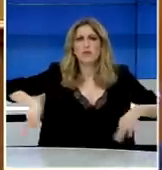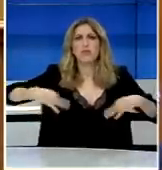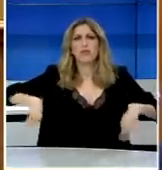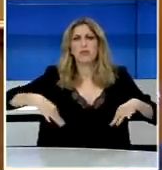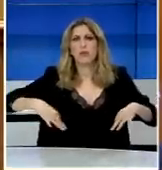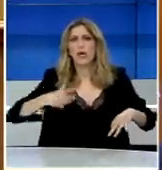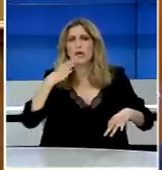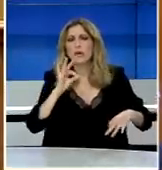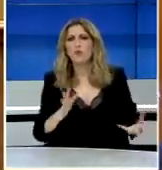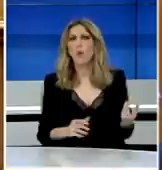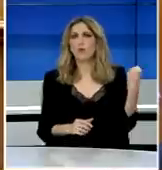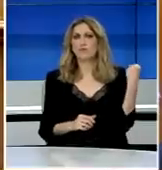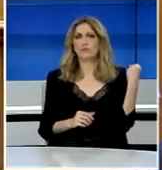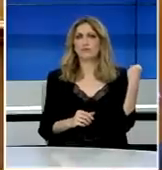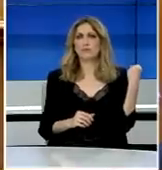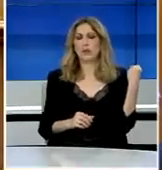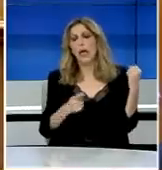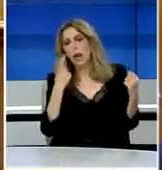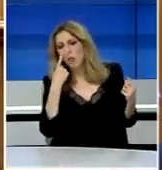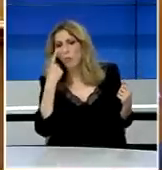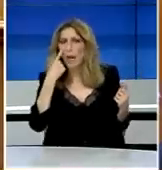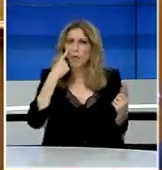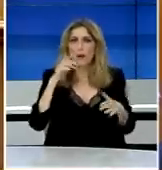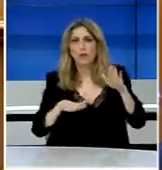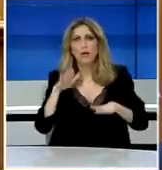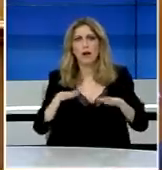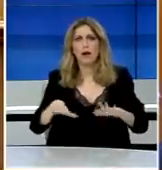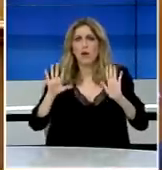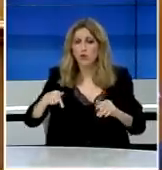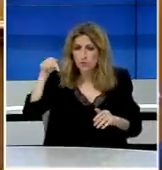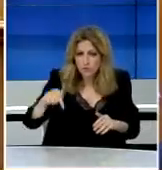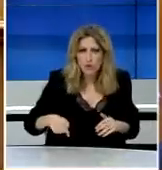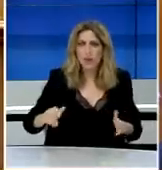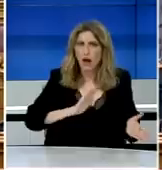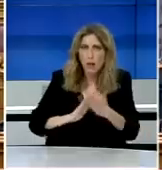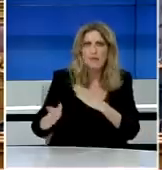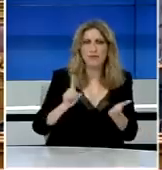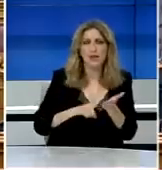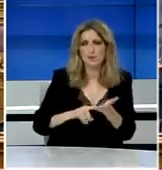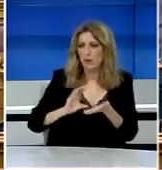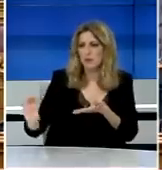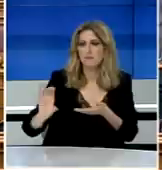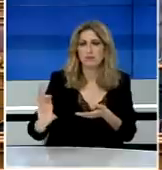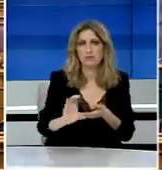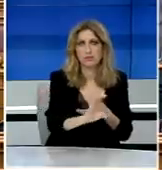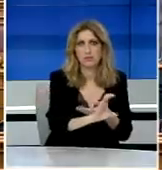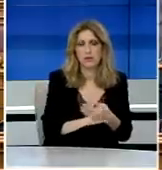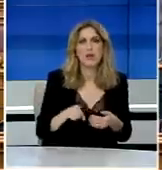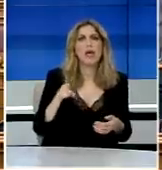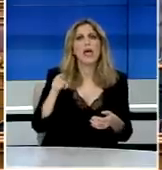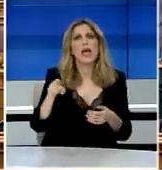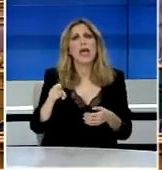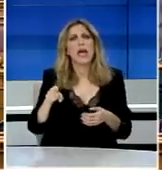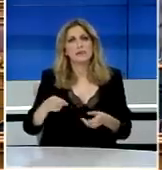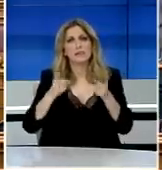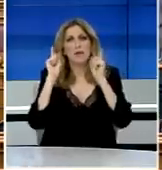με το βλέποντας και κάνοντας. Έχετε επιλέξει να χρηματοδοτήσετε την αναστολή της εργασίας αντί